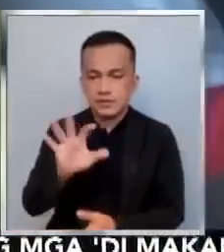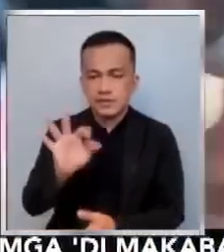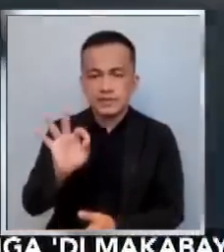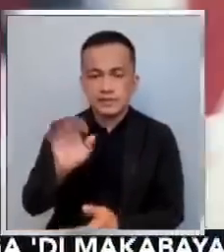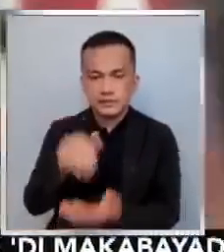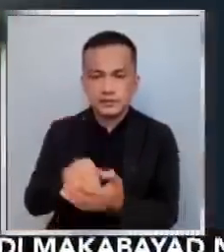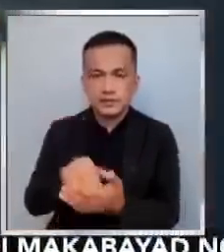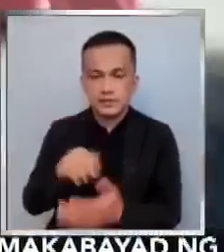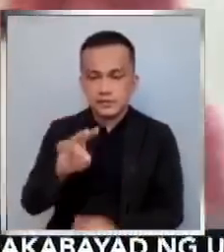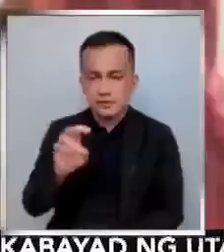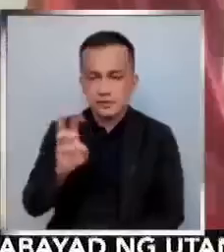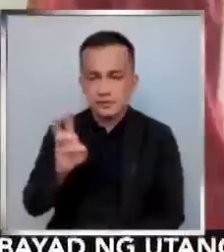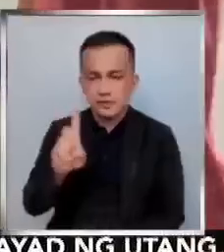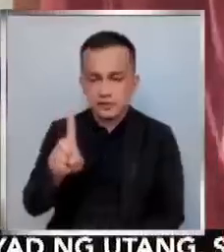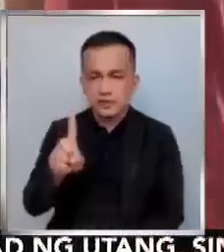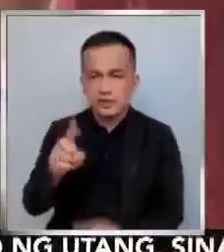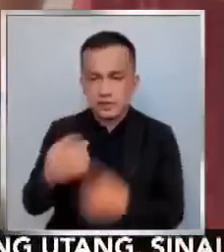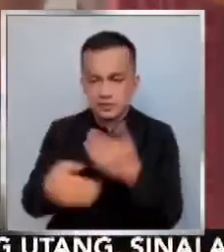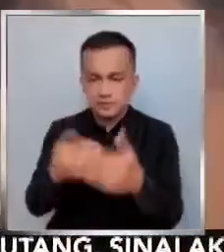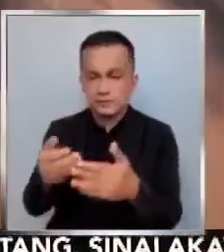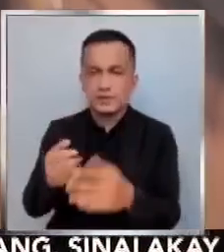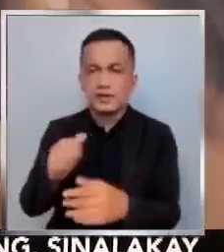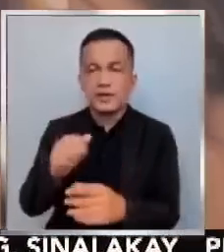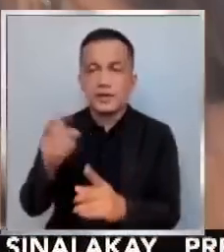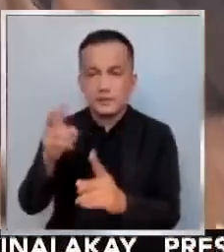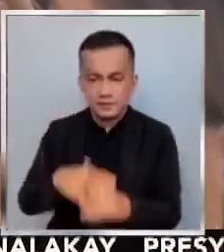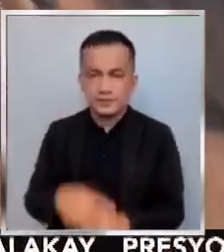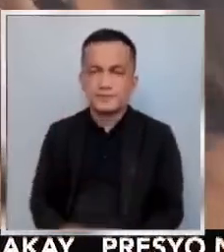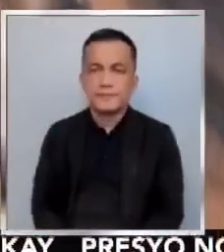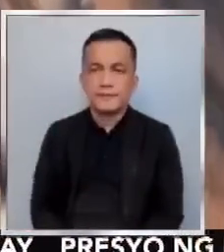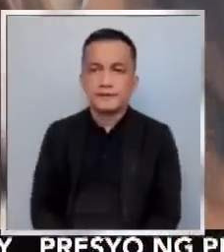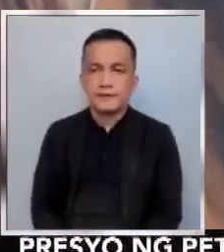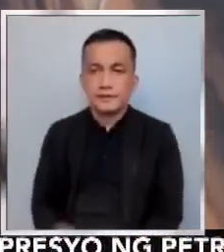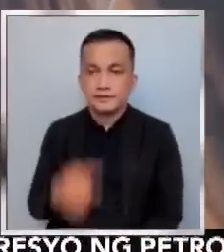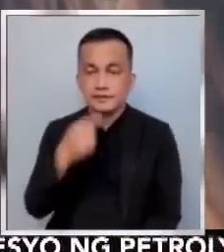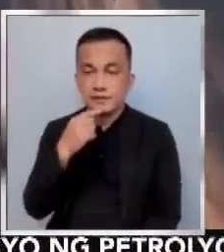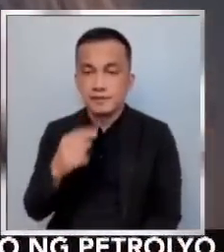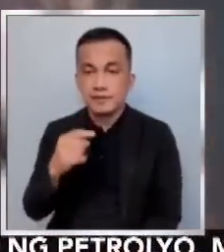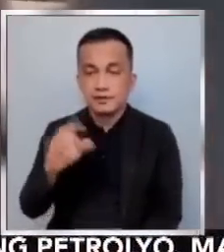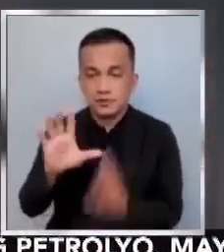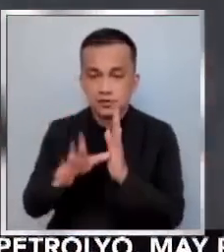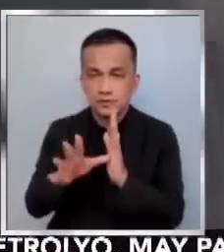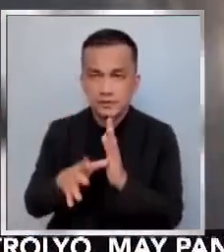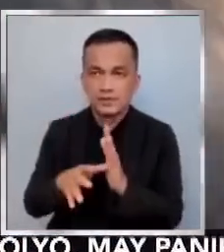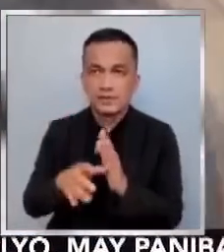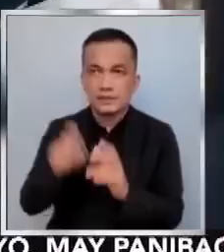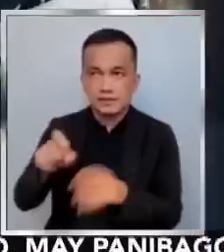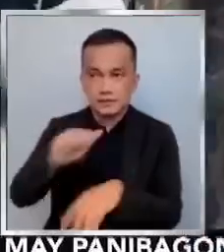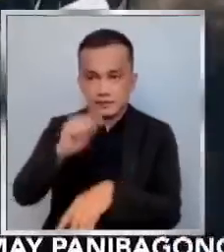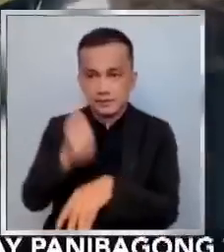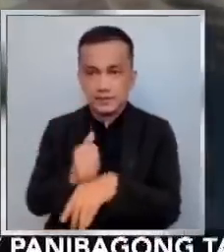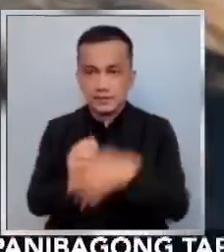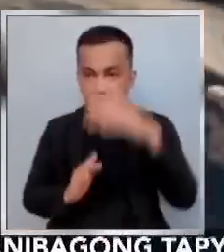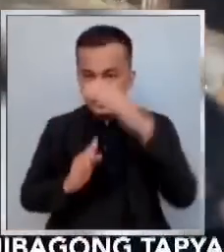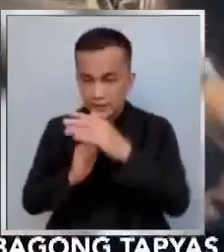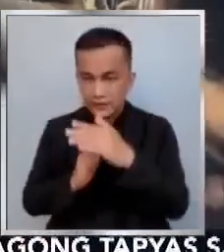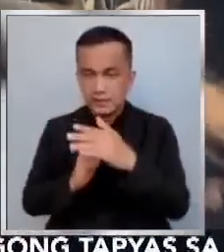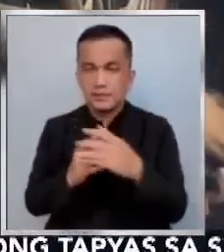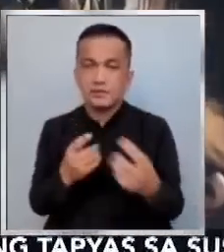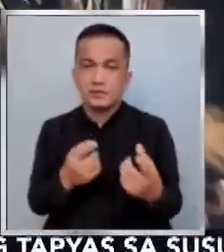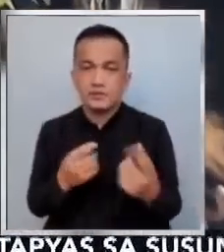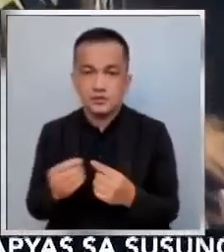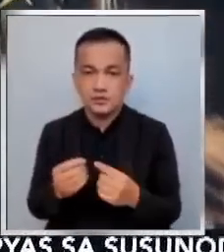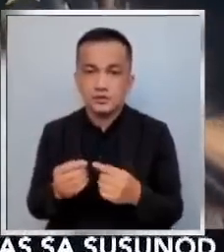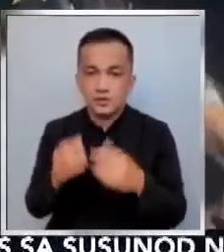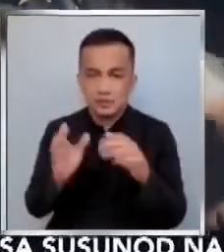3,079,761 na ang mga naprosesong application. Iginit din ng COMELEC na kailangang magtakda ng deadline para maisagawa at matapos